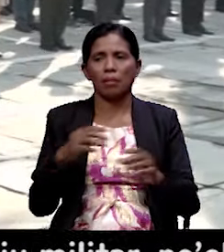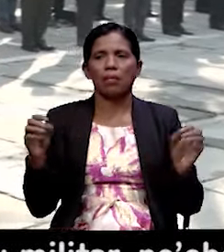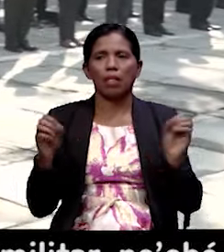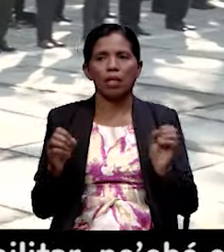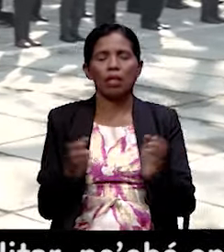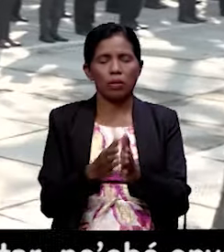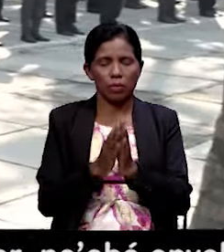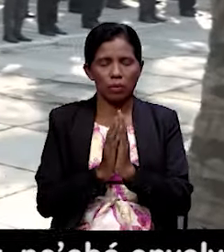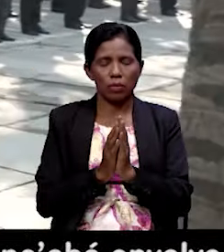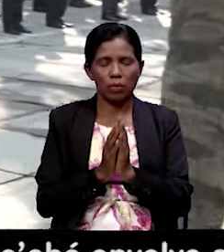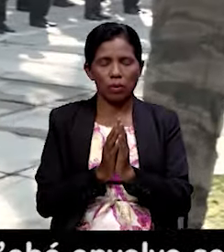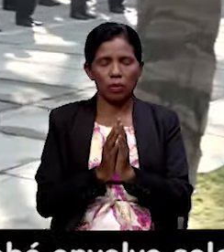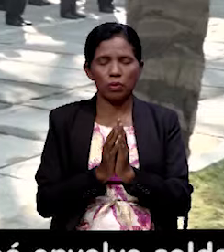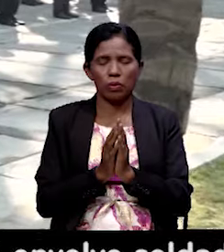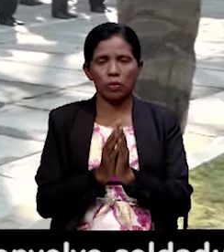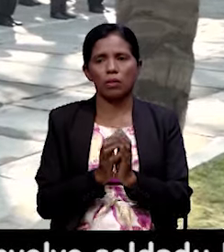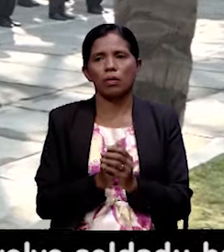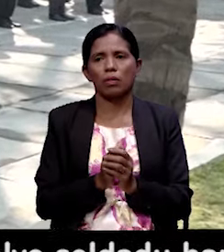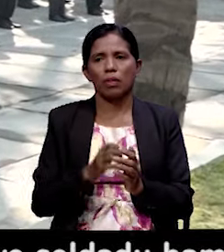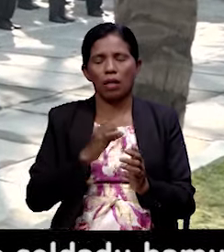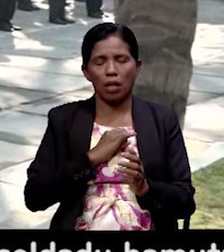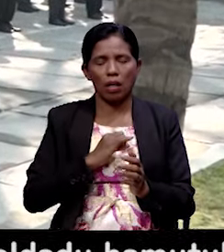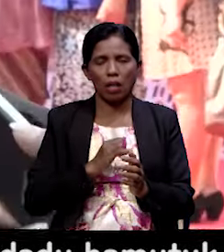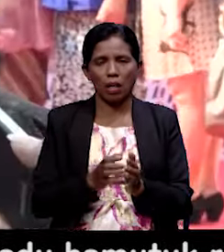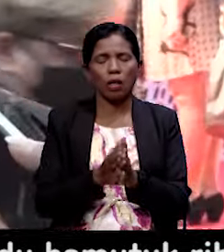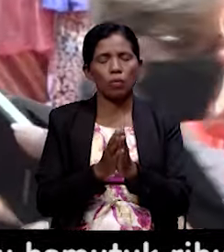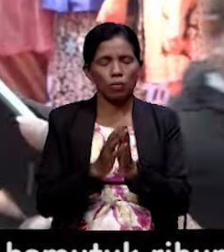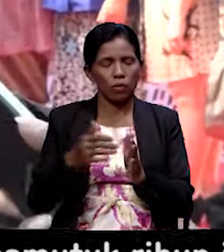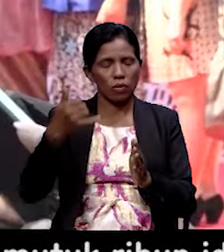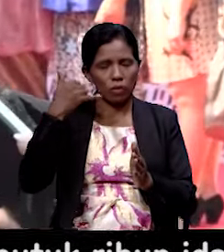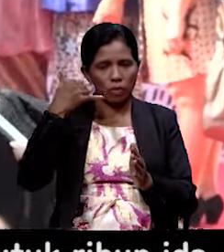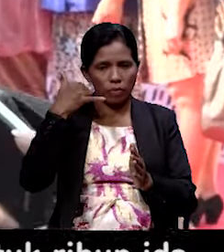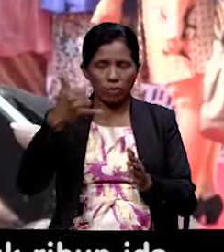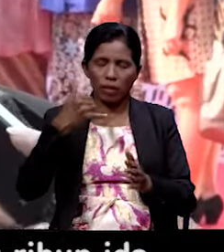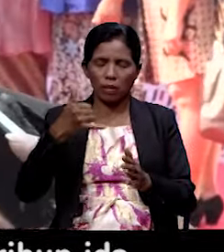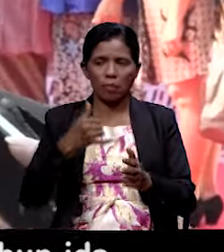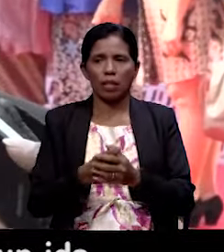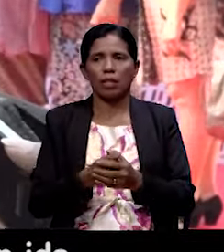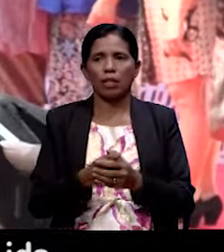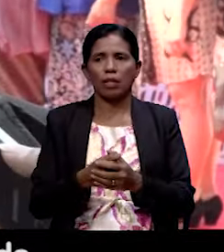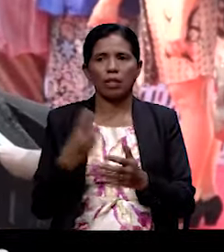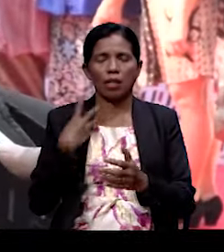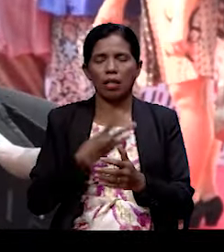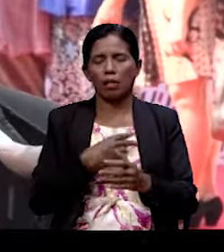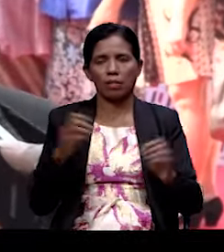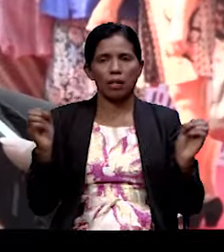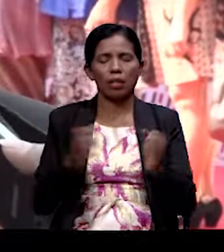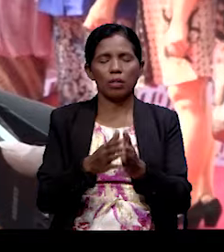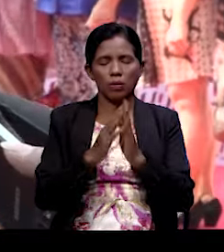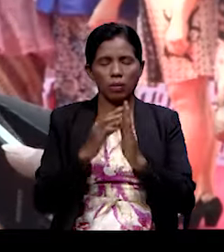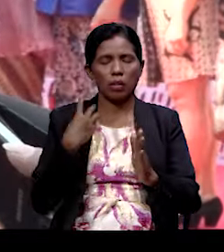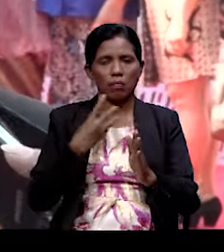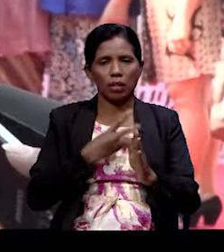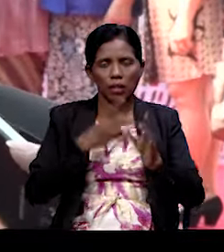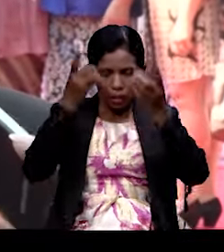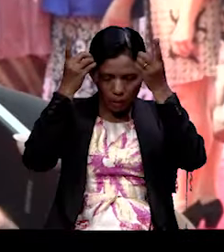pendapat dan saya juga sudah hubungi bu menteri luar negeri menyatakan kita tidak dimintain pendapat jadi sekali lagi